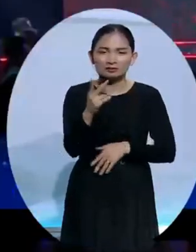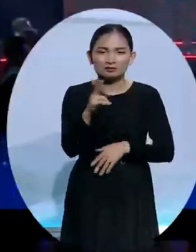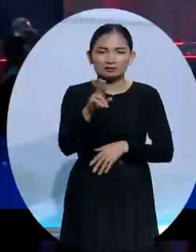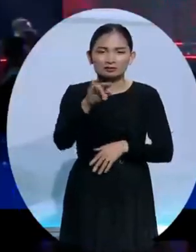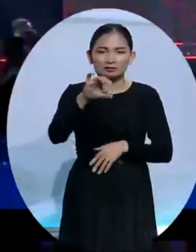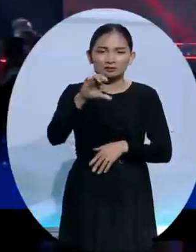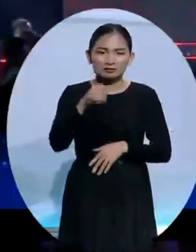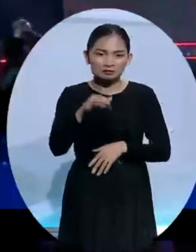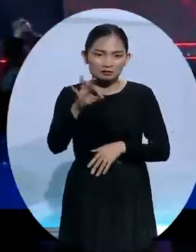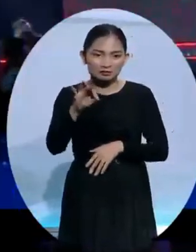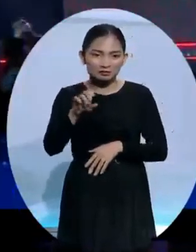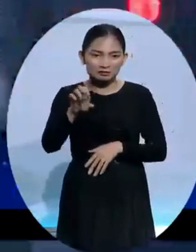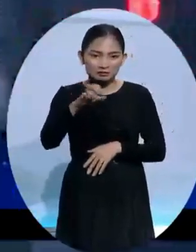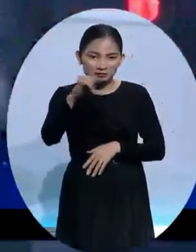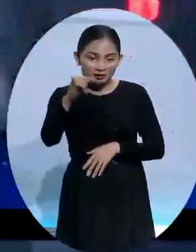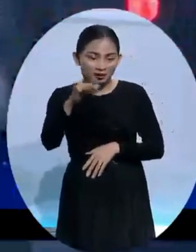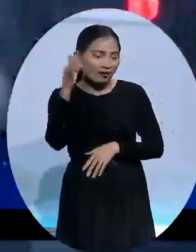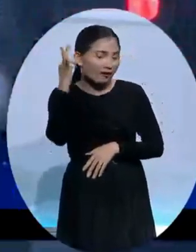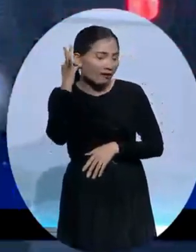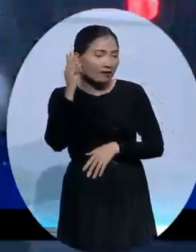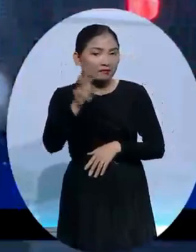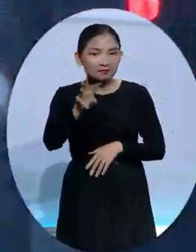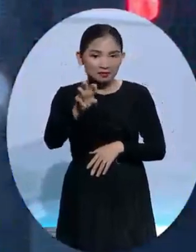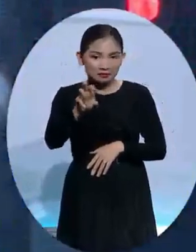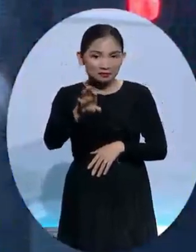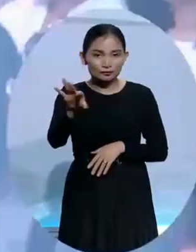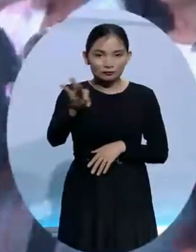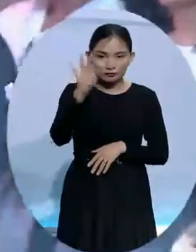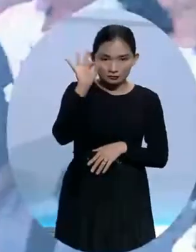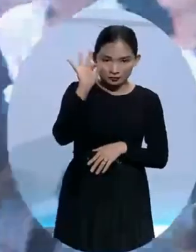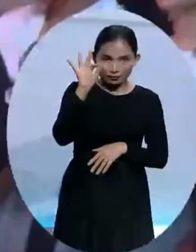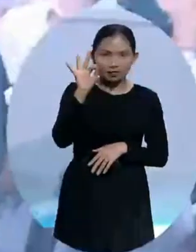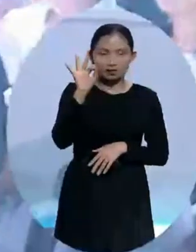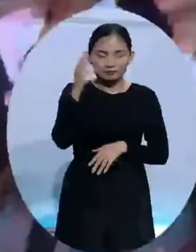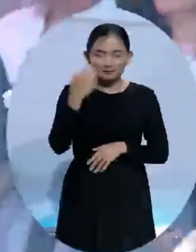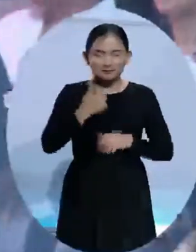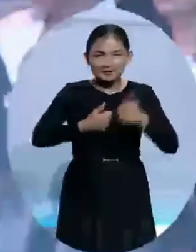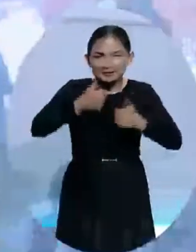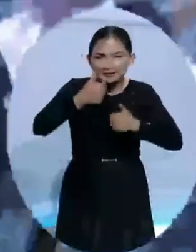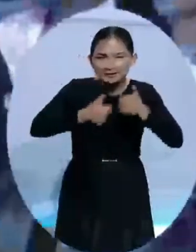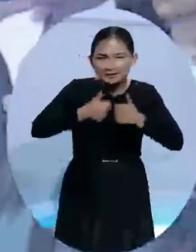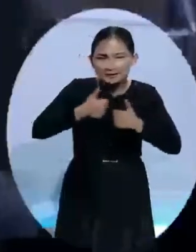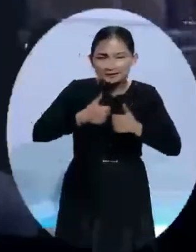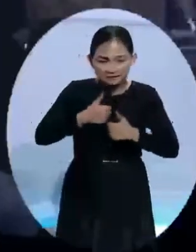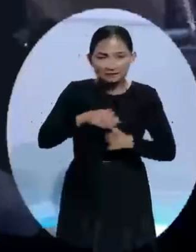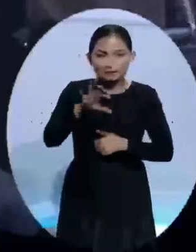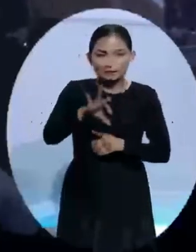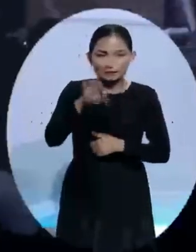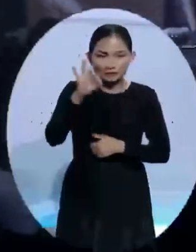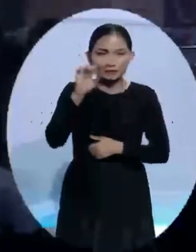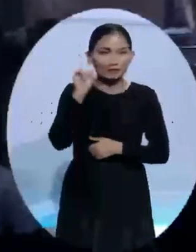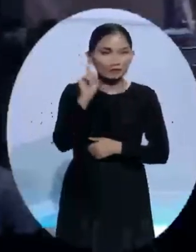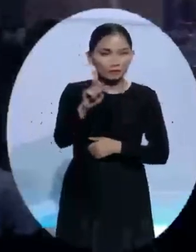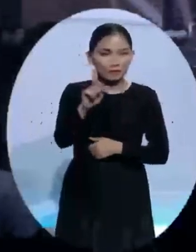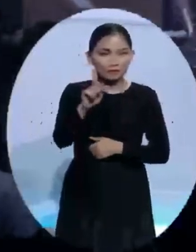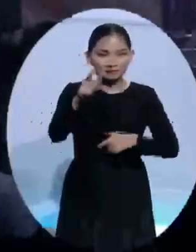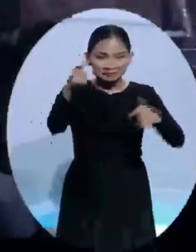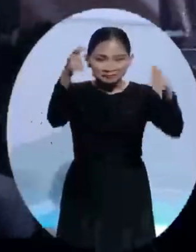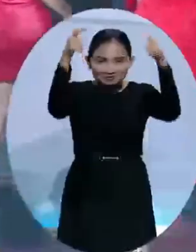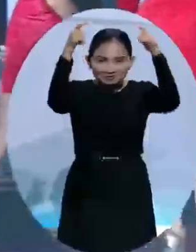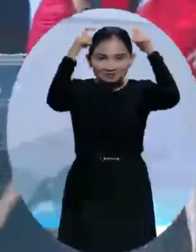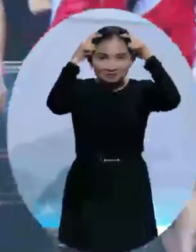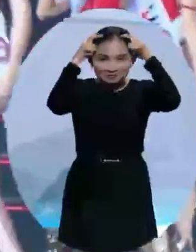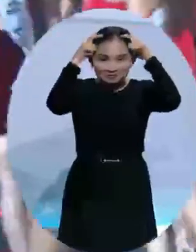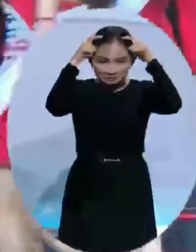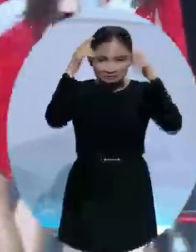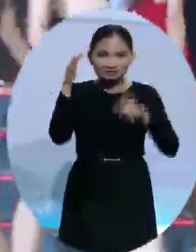nhất đã được chọn bước vào đêm thi quyết định để tìm ra người xứng đáng cho chiếc vương miện danh giá. Trong đêm chung kết, các thí sinh đã lần lượt trải qua các